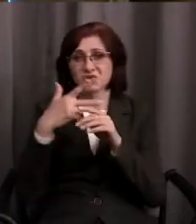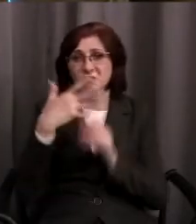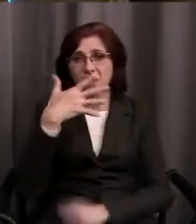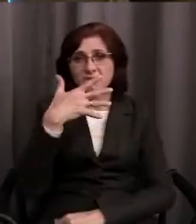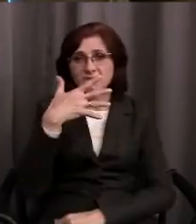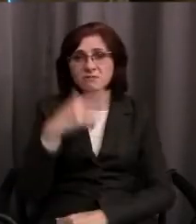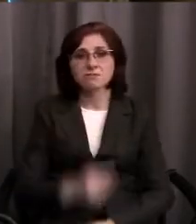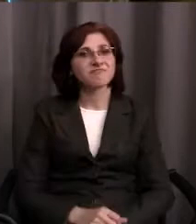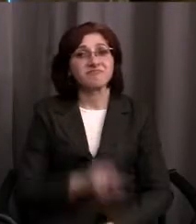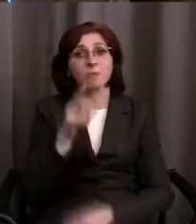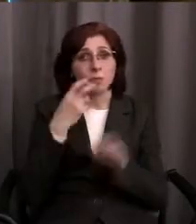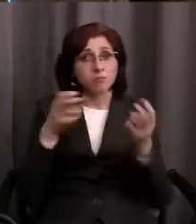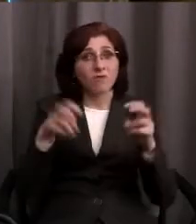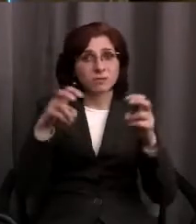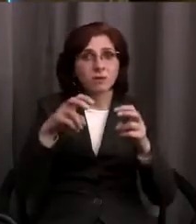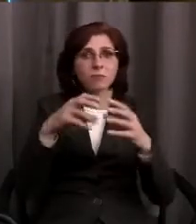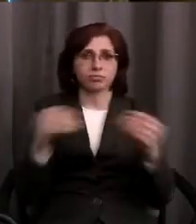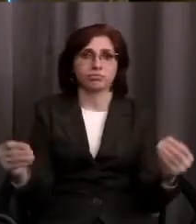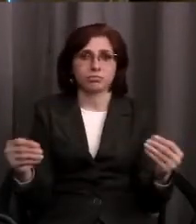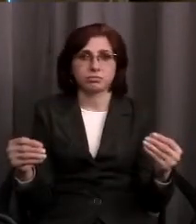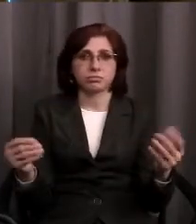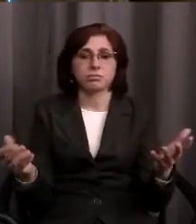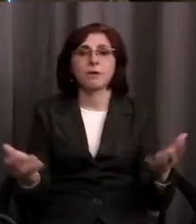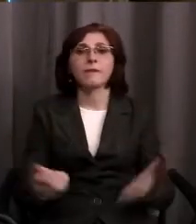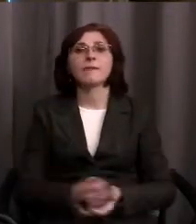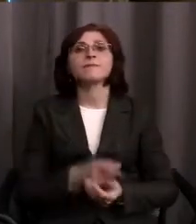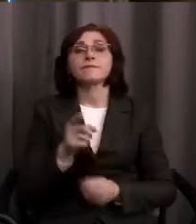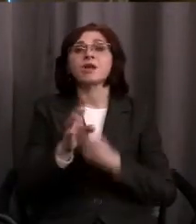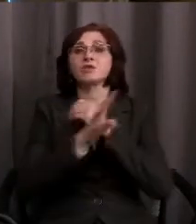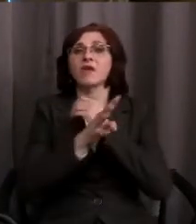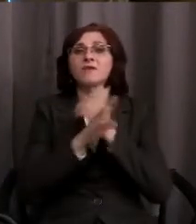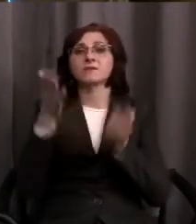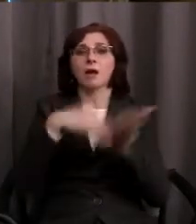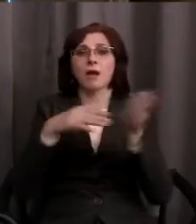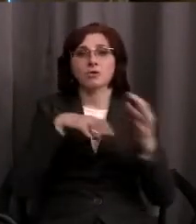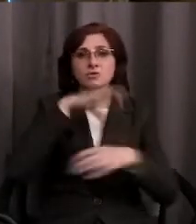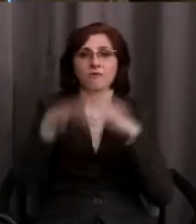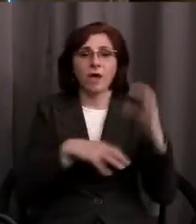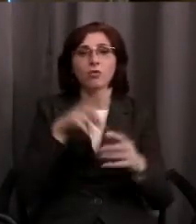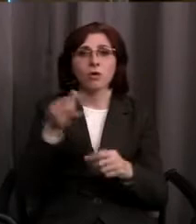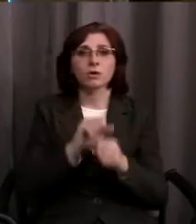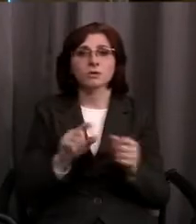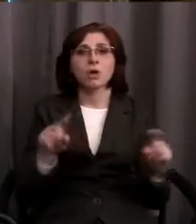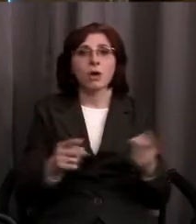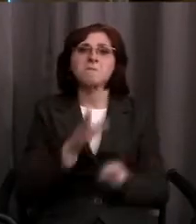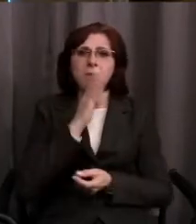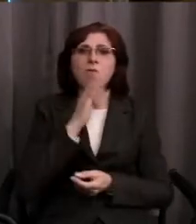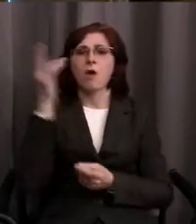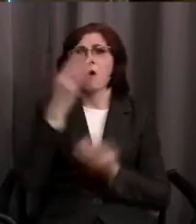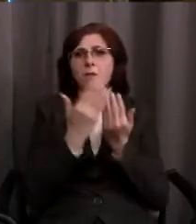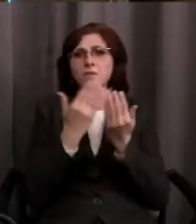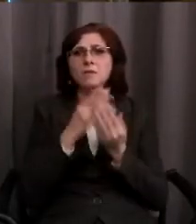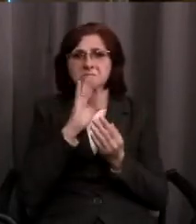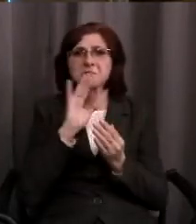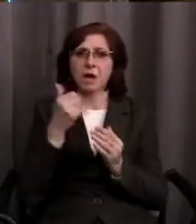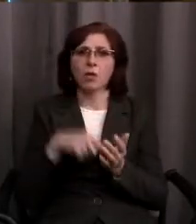35. Powstają i znikają. W 90 krajach świata są organizacje podobne, tego